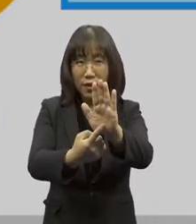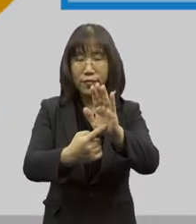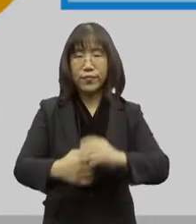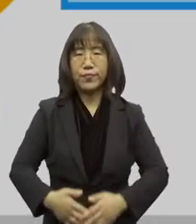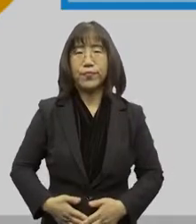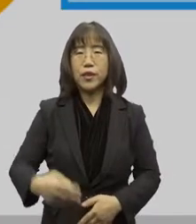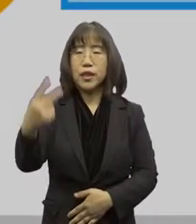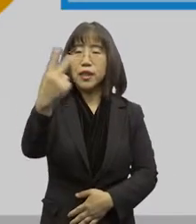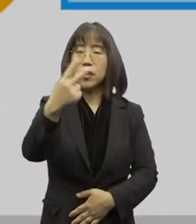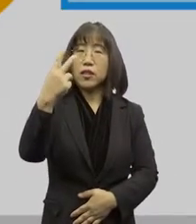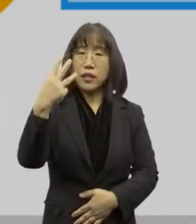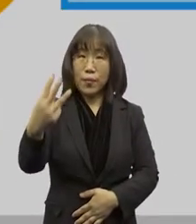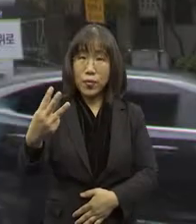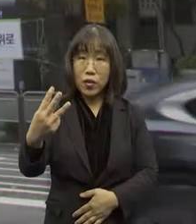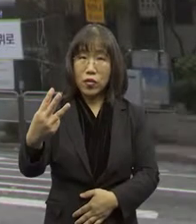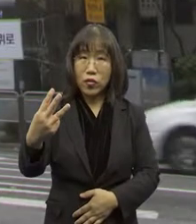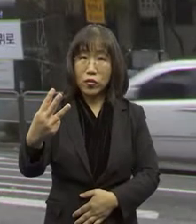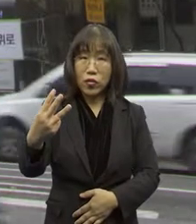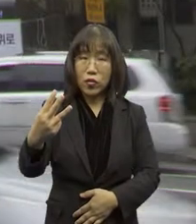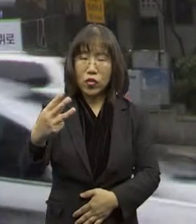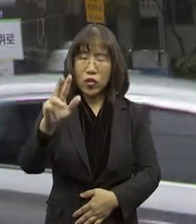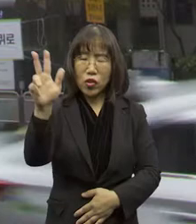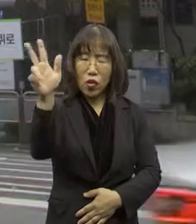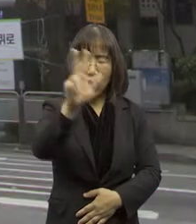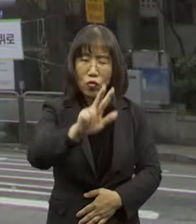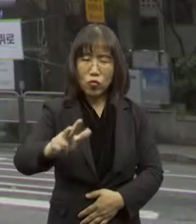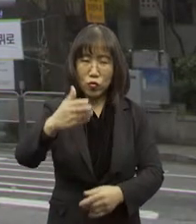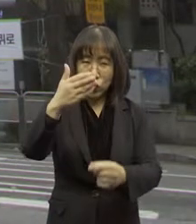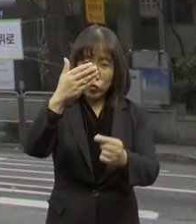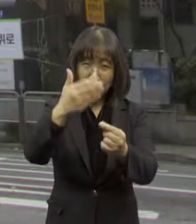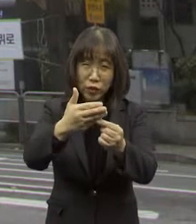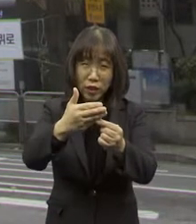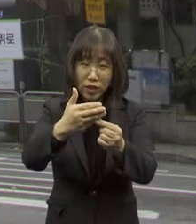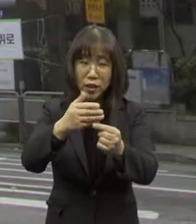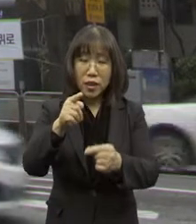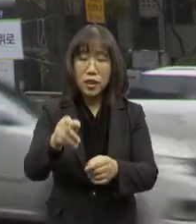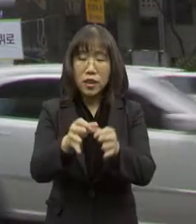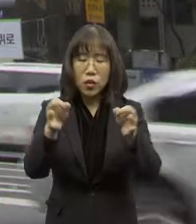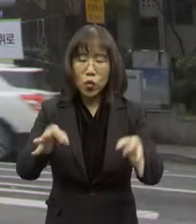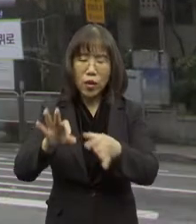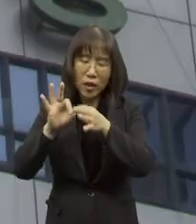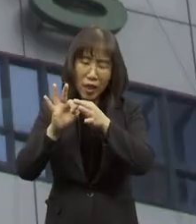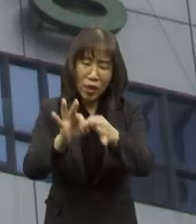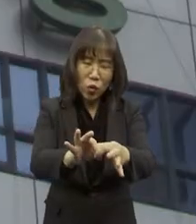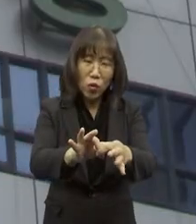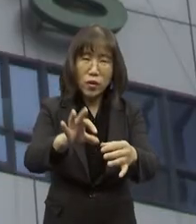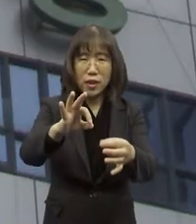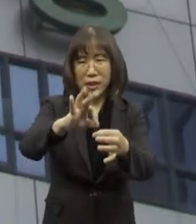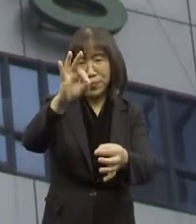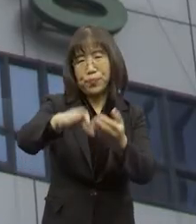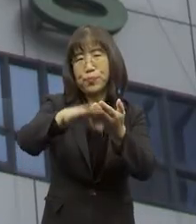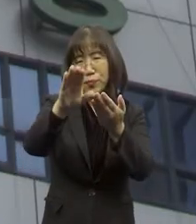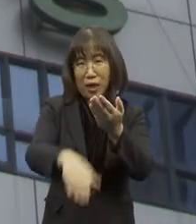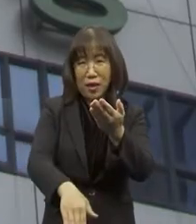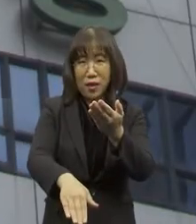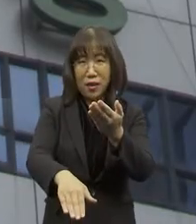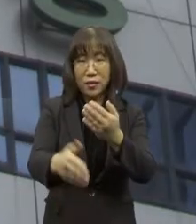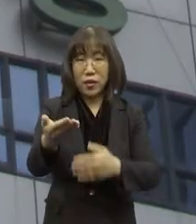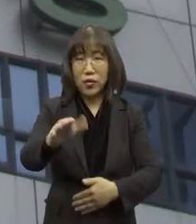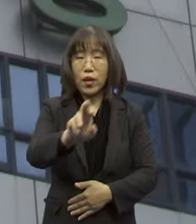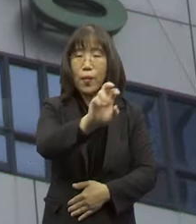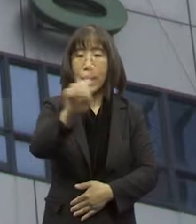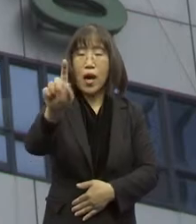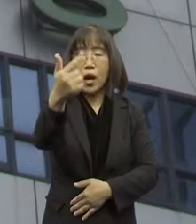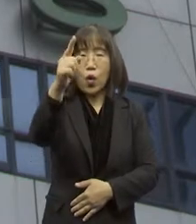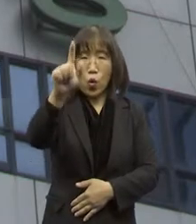것입니다. 강서구는 2003년 전국 9위를 기록한 뒤 2018년까지 전국 10위권 밖에